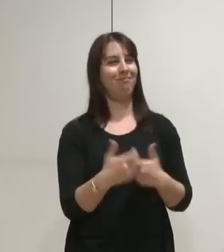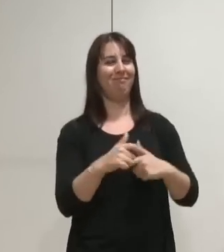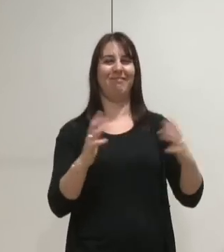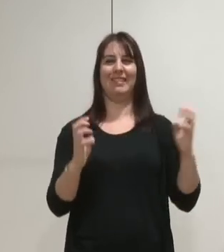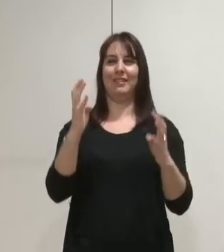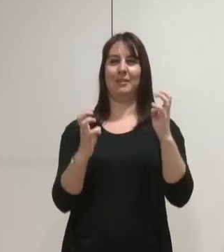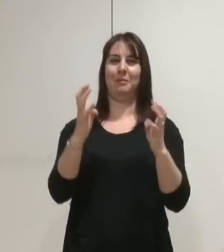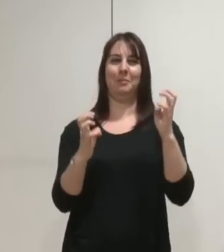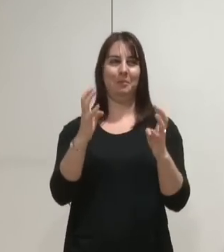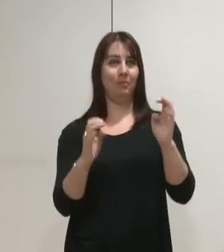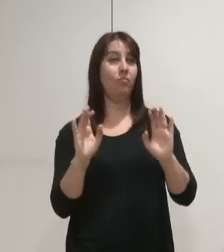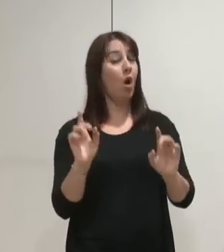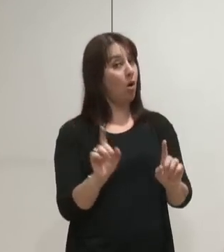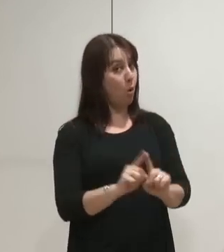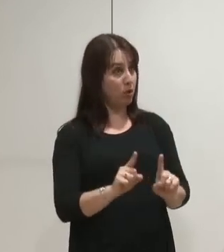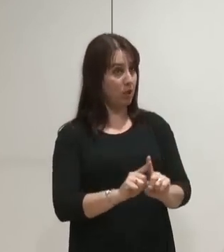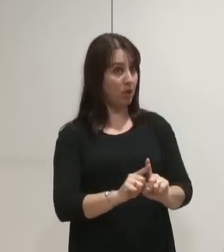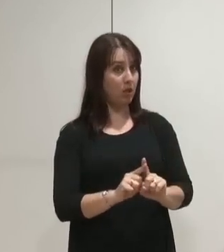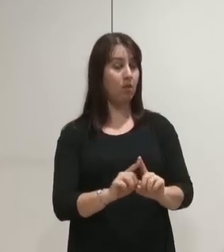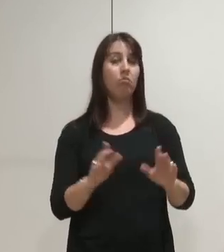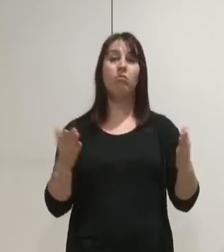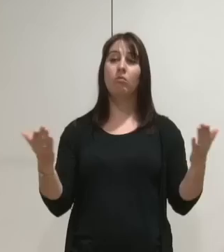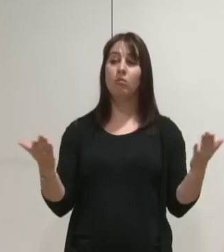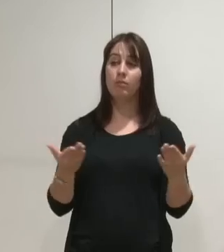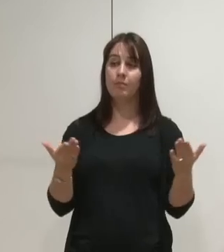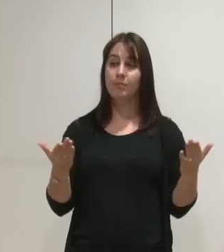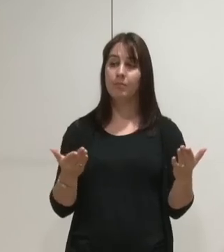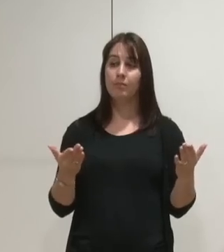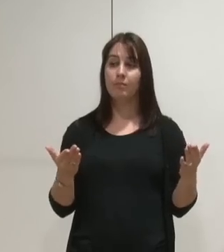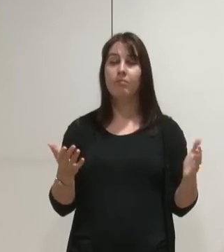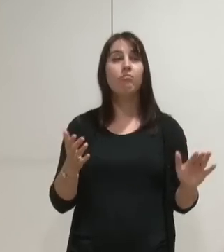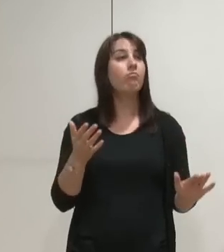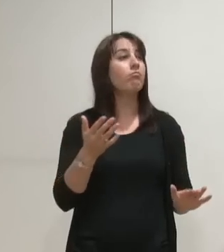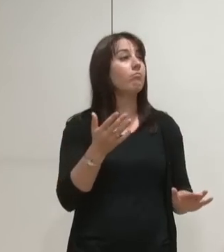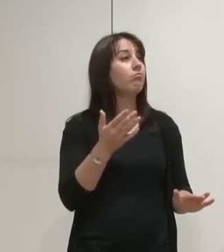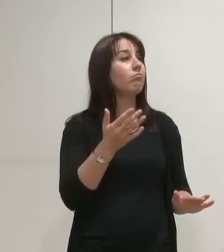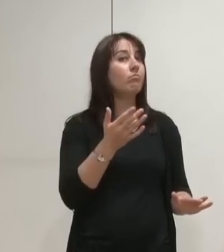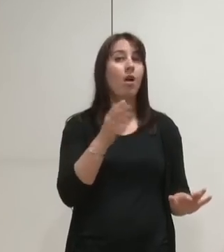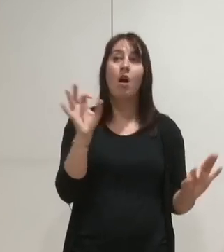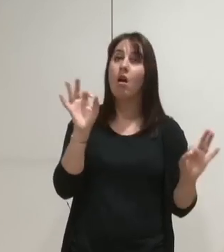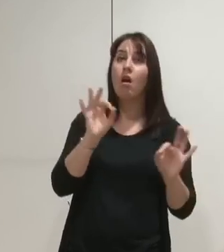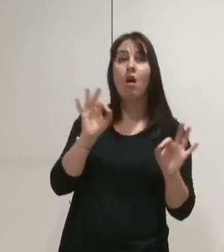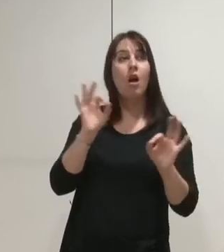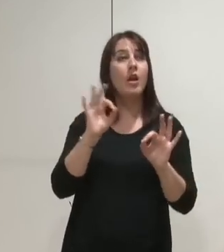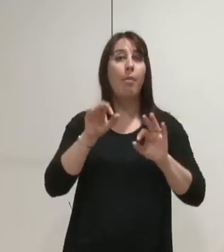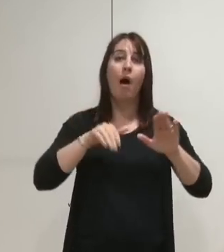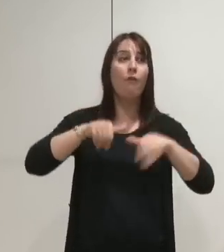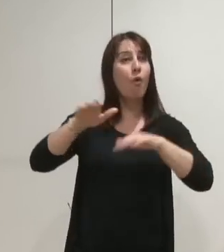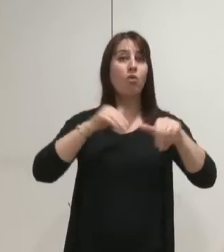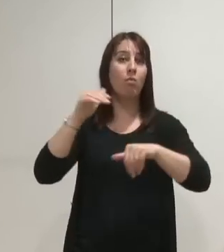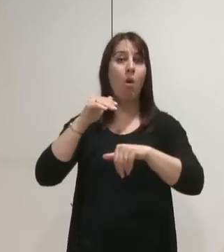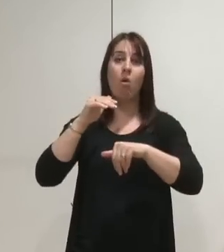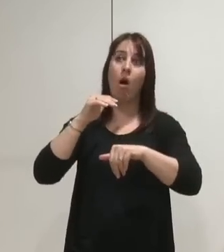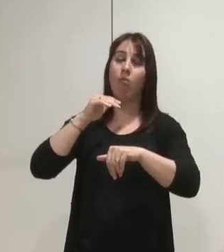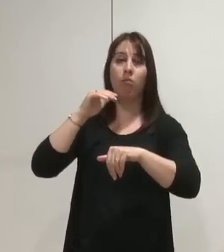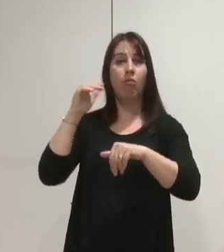prochain que par ailleurs rien ne se ne s'y oppose sur le plan du fonctionnement